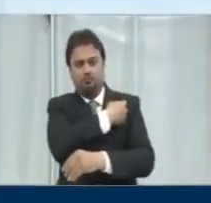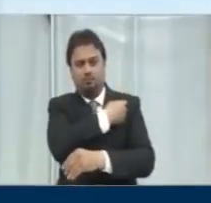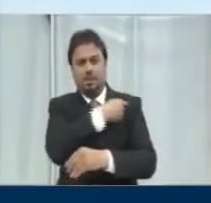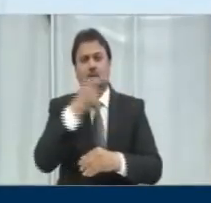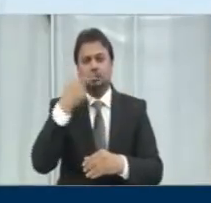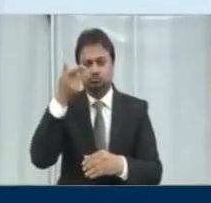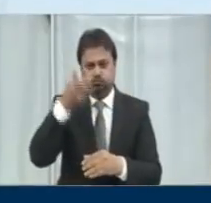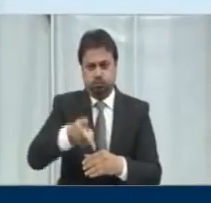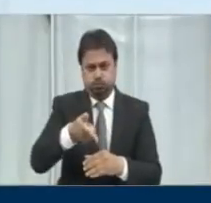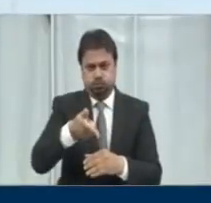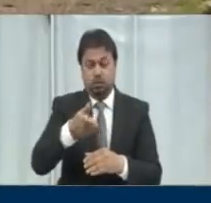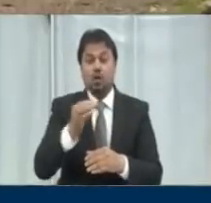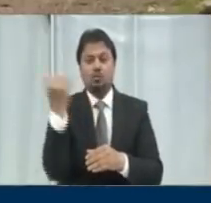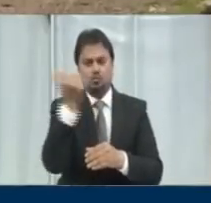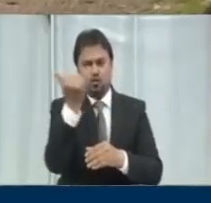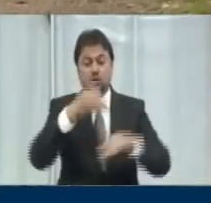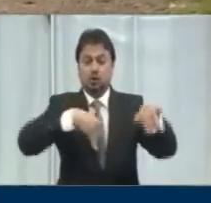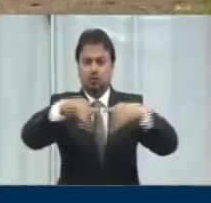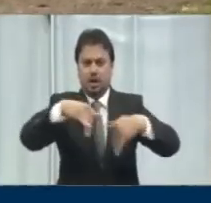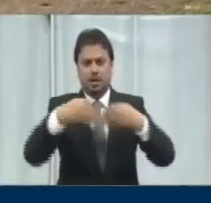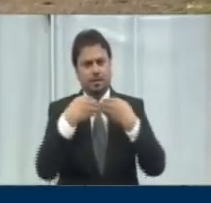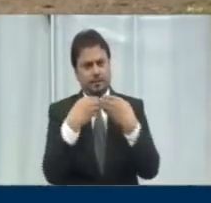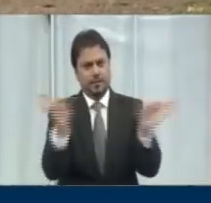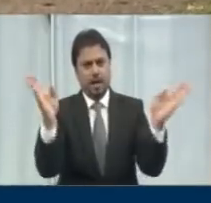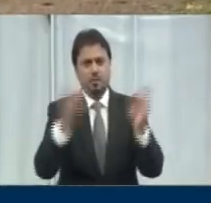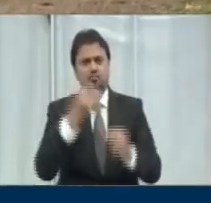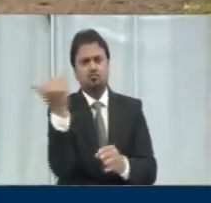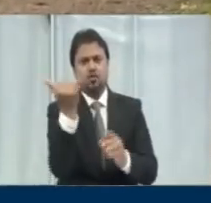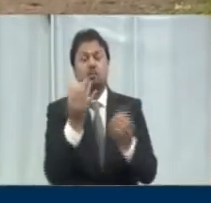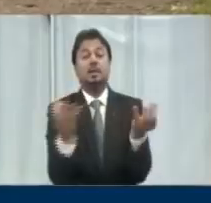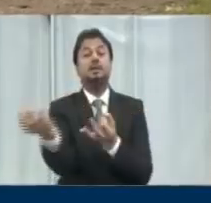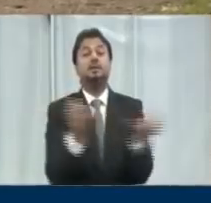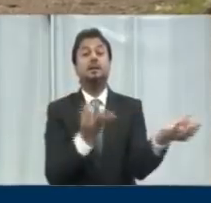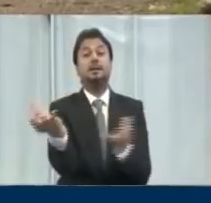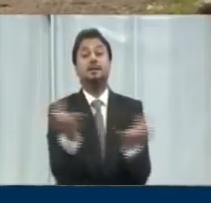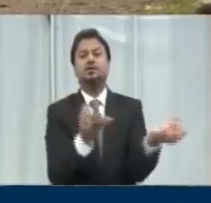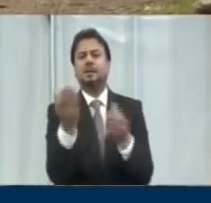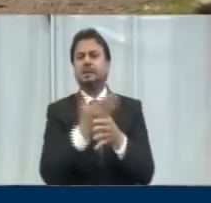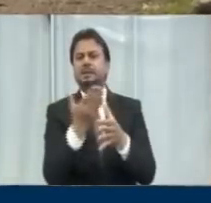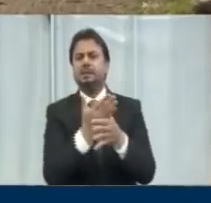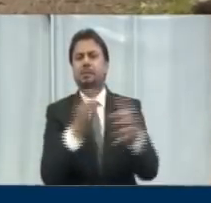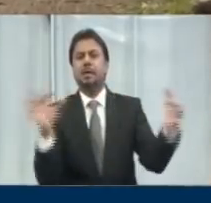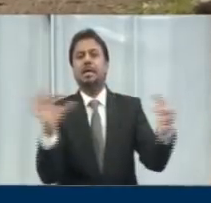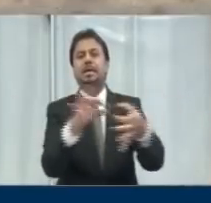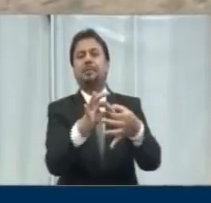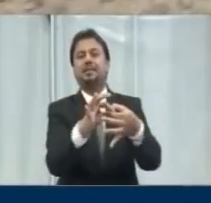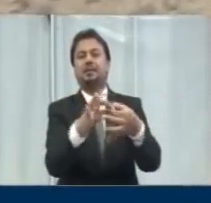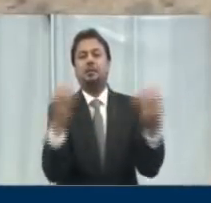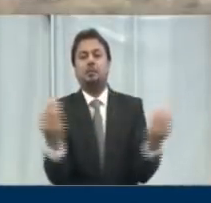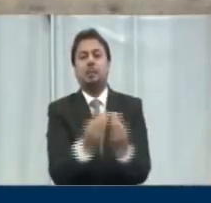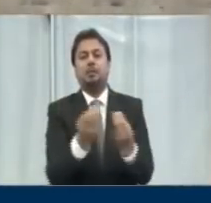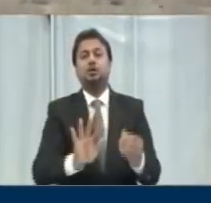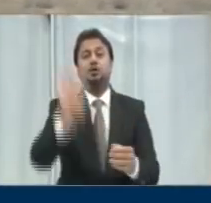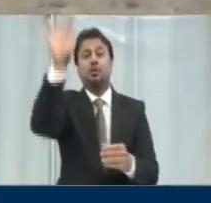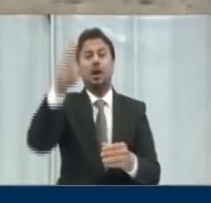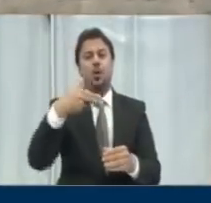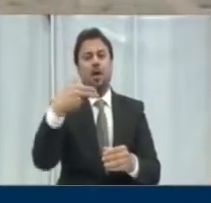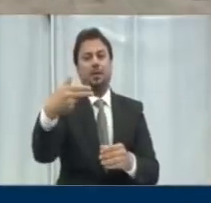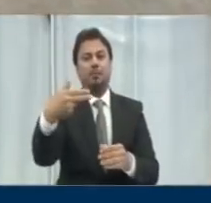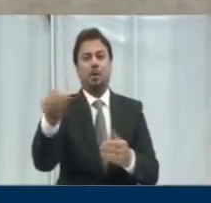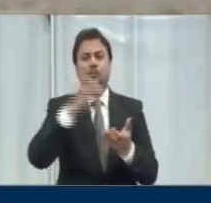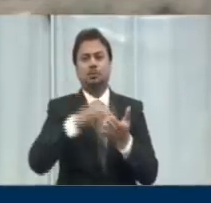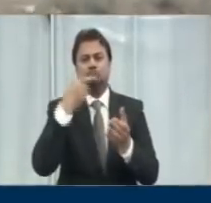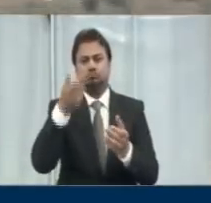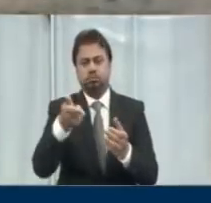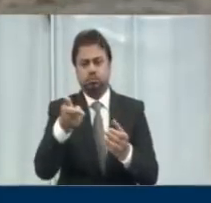اليوم أن الطريق الذي تم فتحه تكمن أهميته استراتيجية في ربط شمالي العراق بغربه، وكذلك مناطق